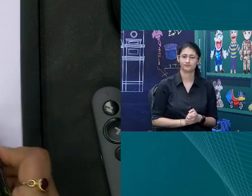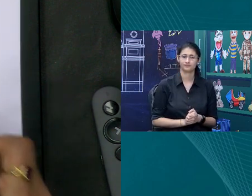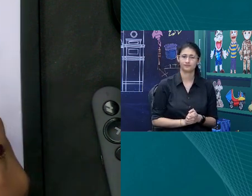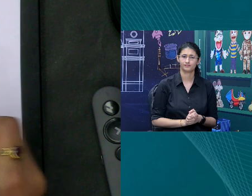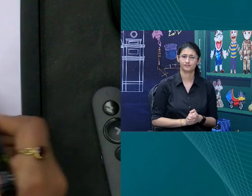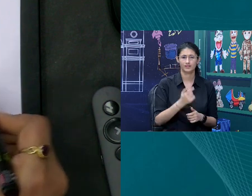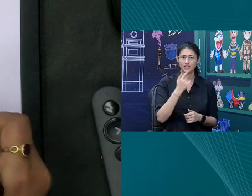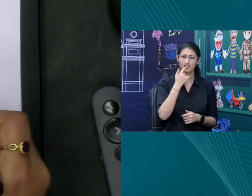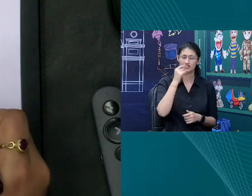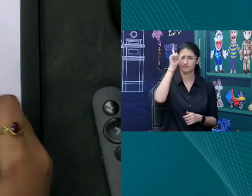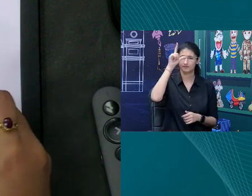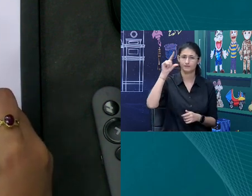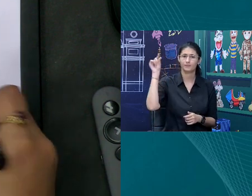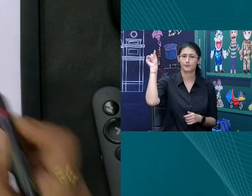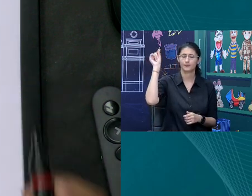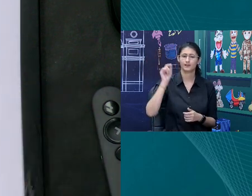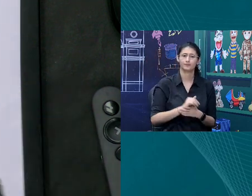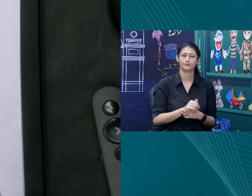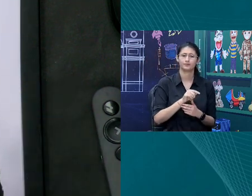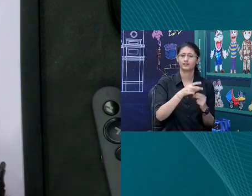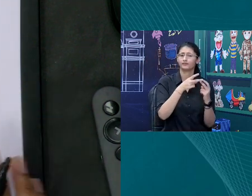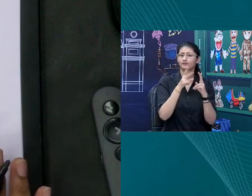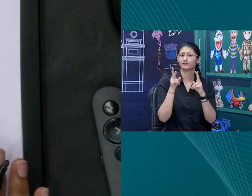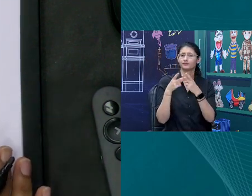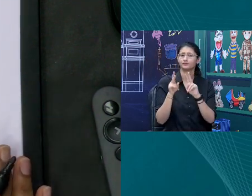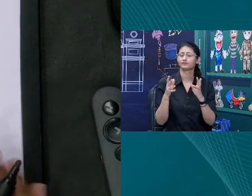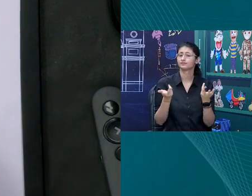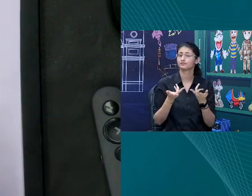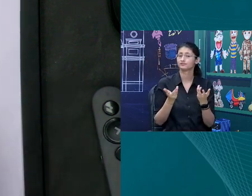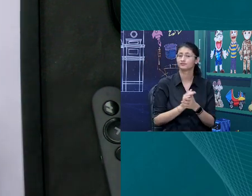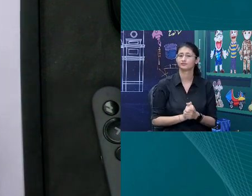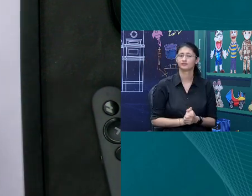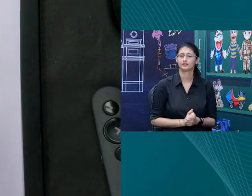अब यहां पर जो डिफरेंस है बच्चों को